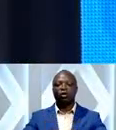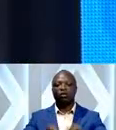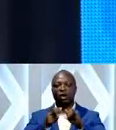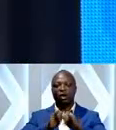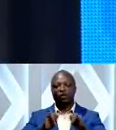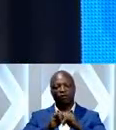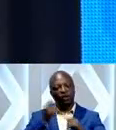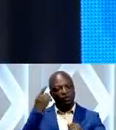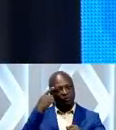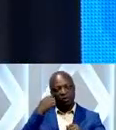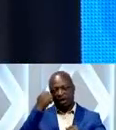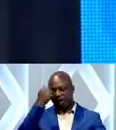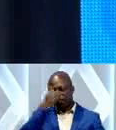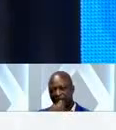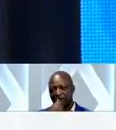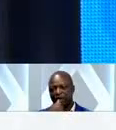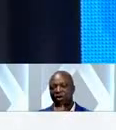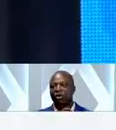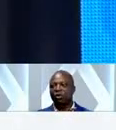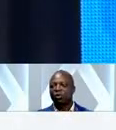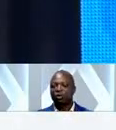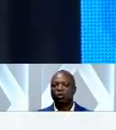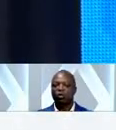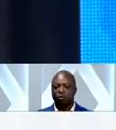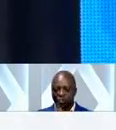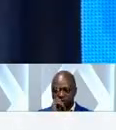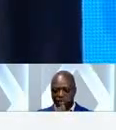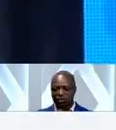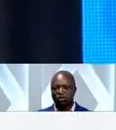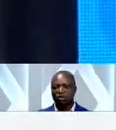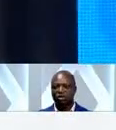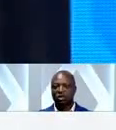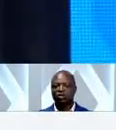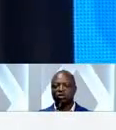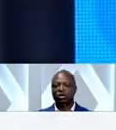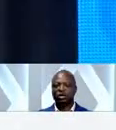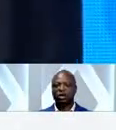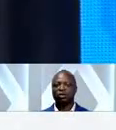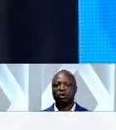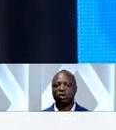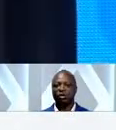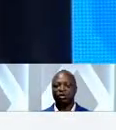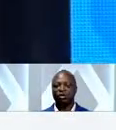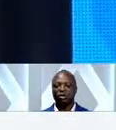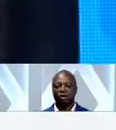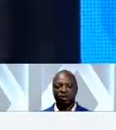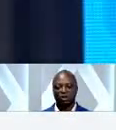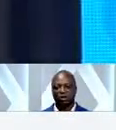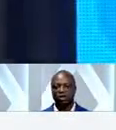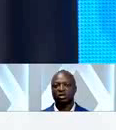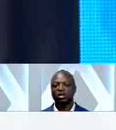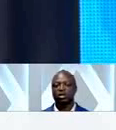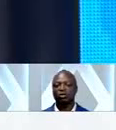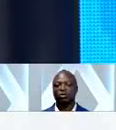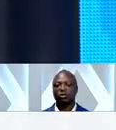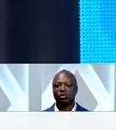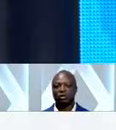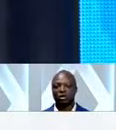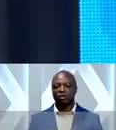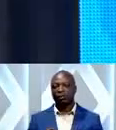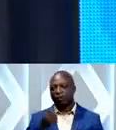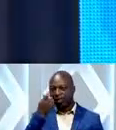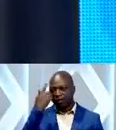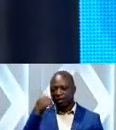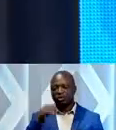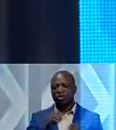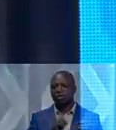Africa. Le Togo s'honore de son statut de terre de rencontre, d'échange et d'opportunité, car c'est dans